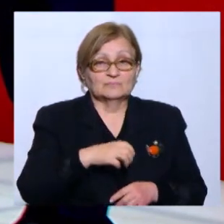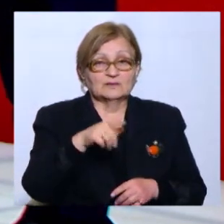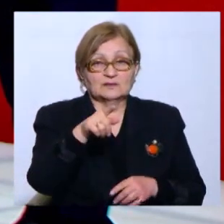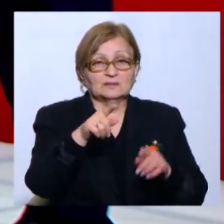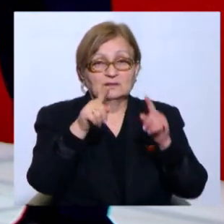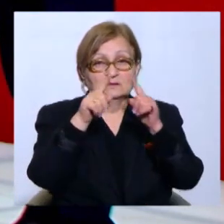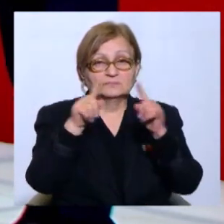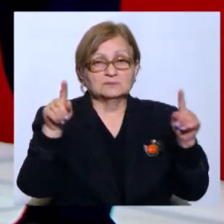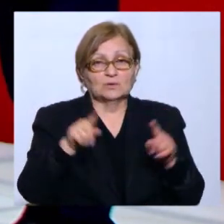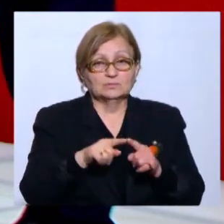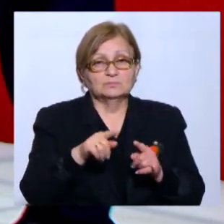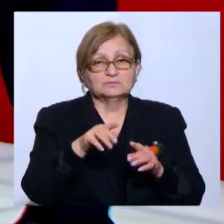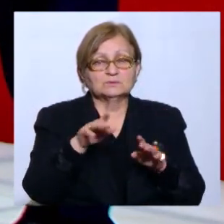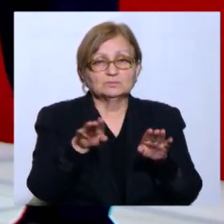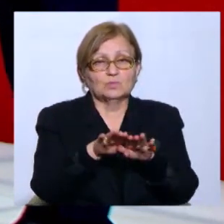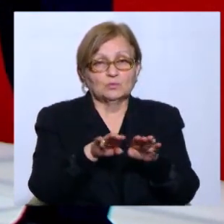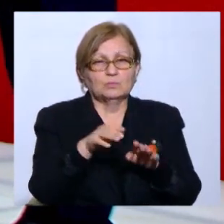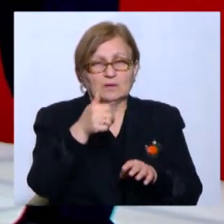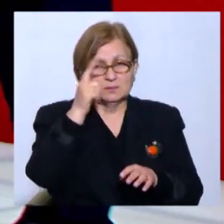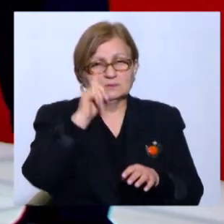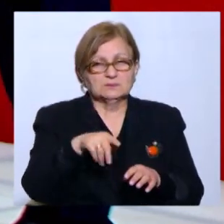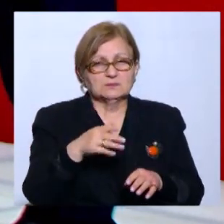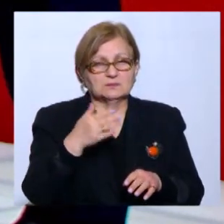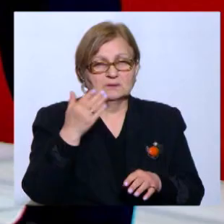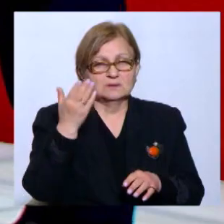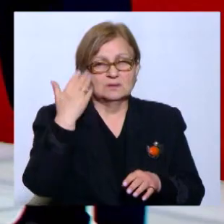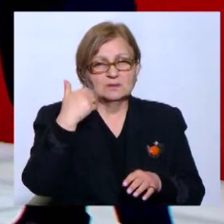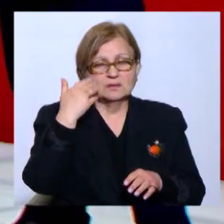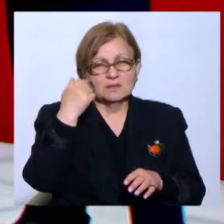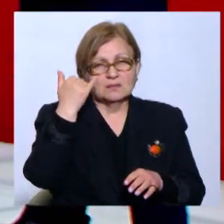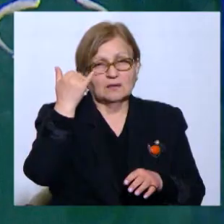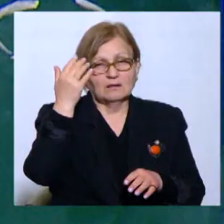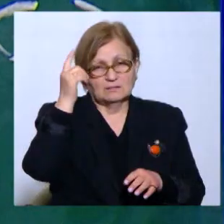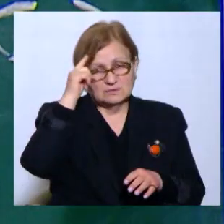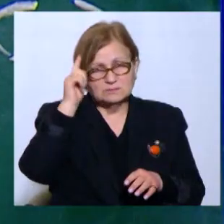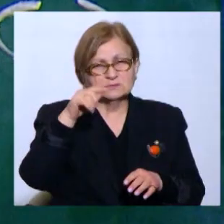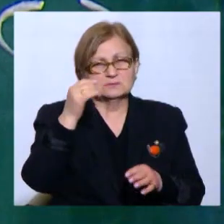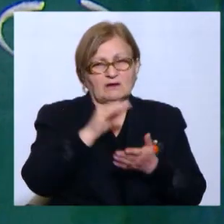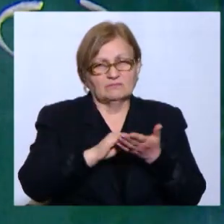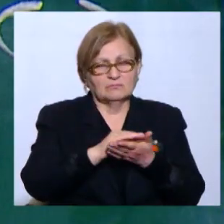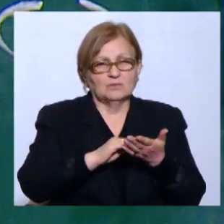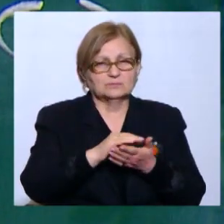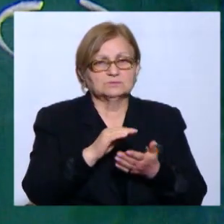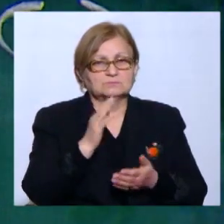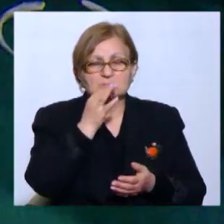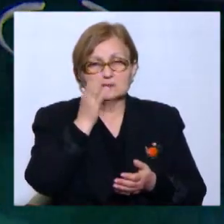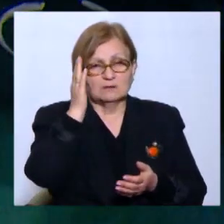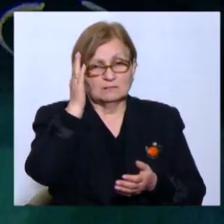trigonometriuli toloba, romelis tken darzmonebulio kargat itsit, gavigot, gaviazrot da shesabamisat gamoviqenot